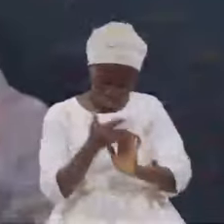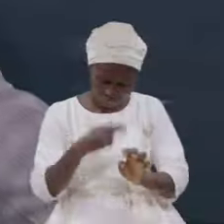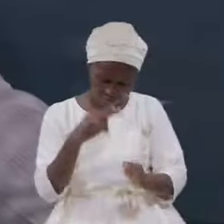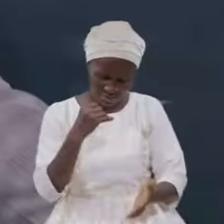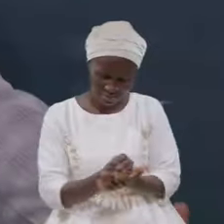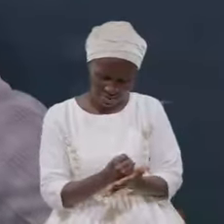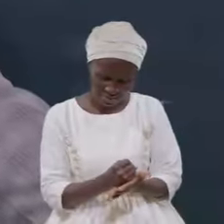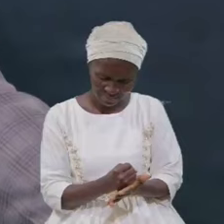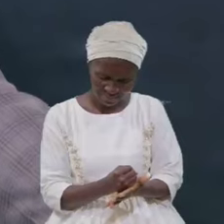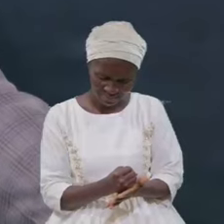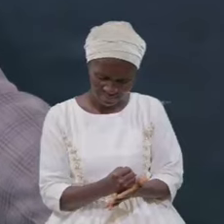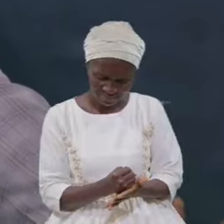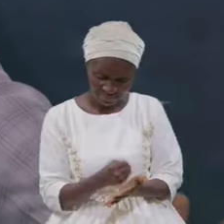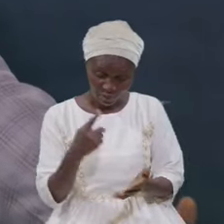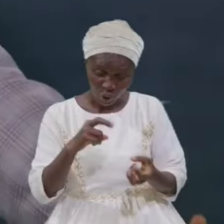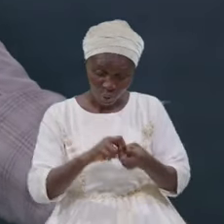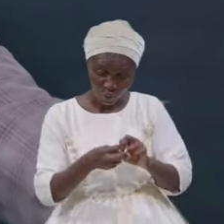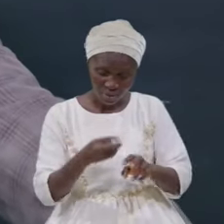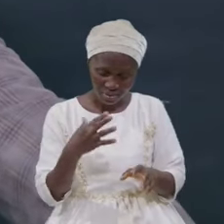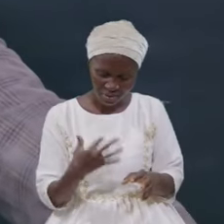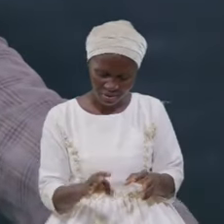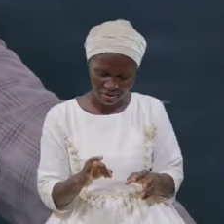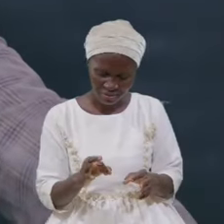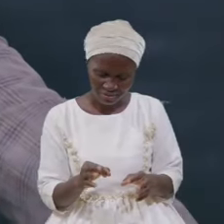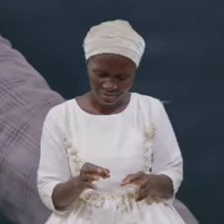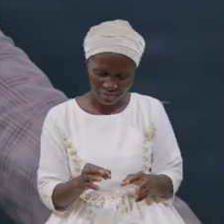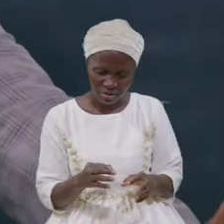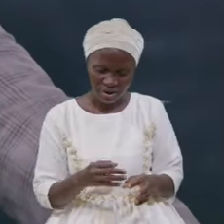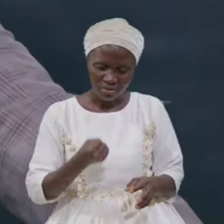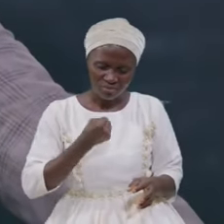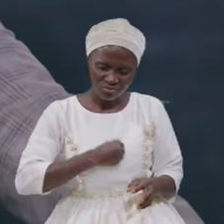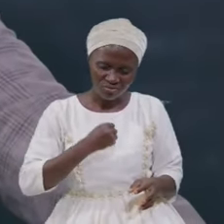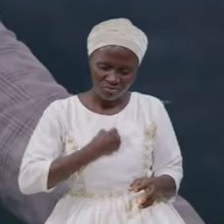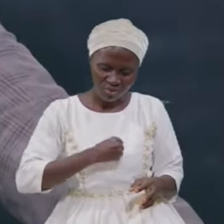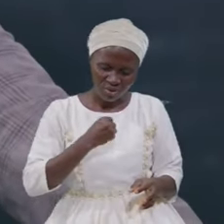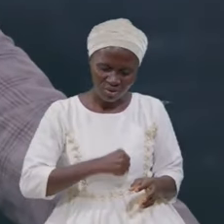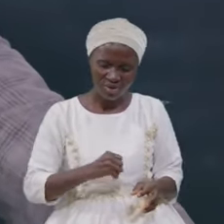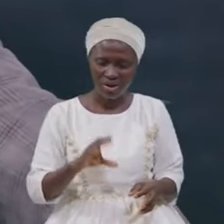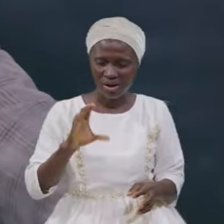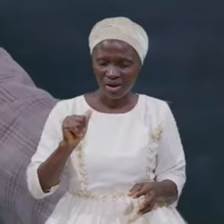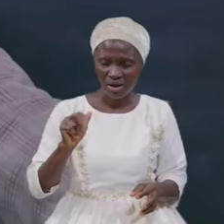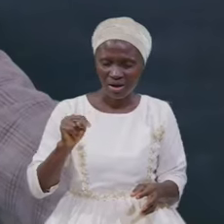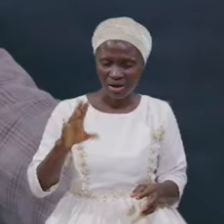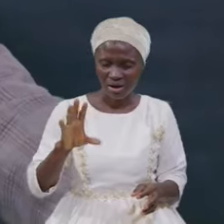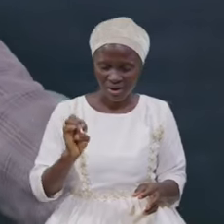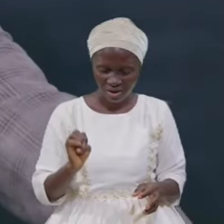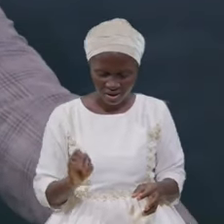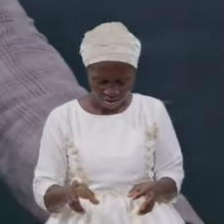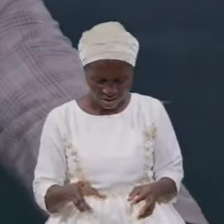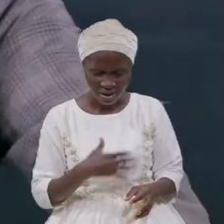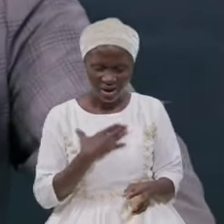Le problème de respiratoire, l'asthme, cancer et problème. Je prie,